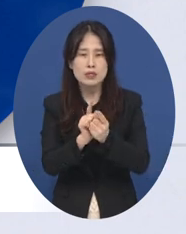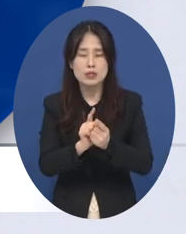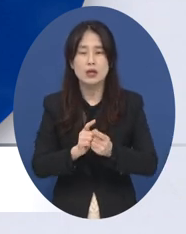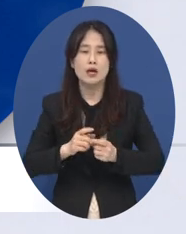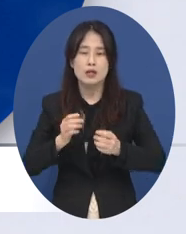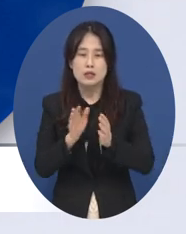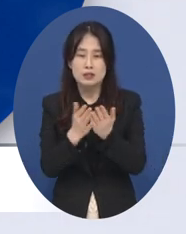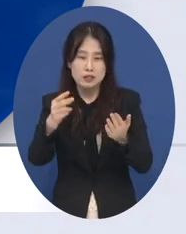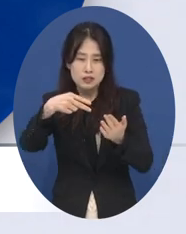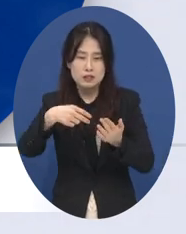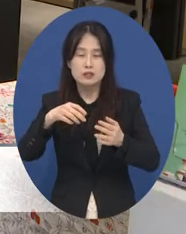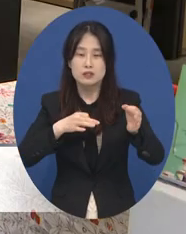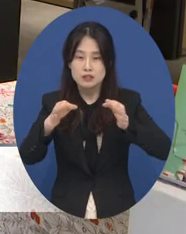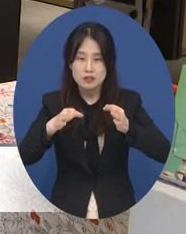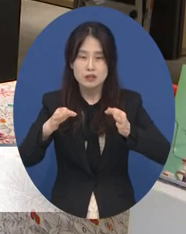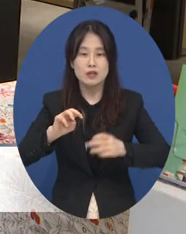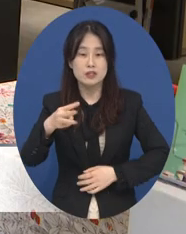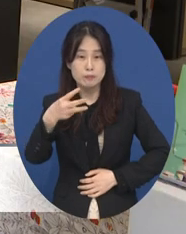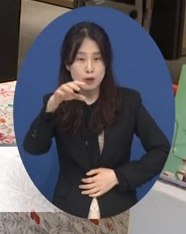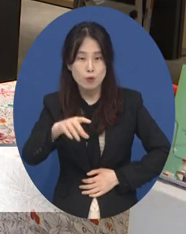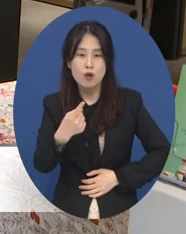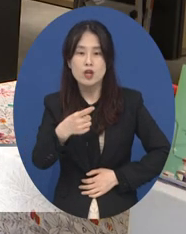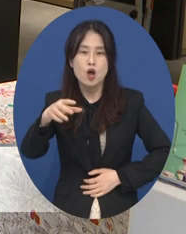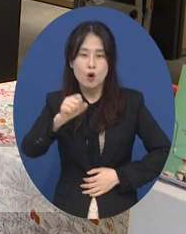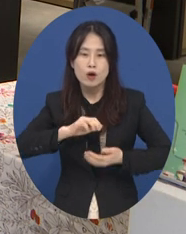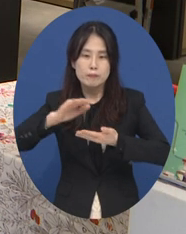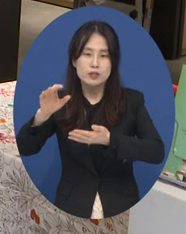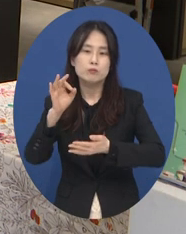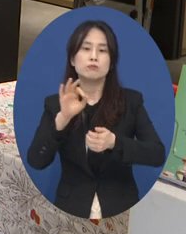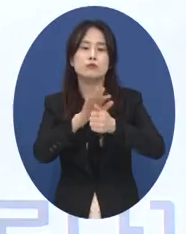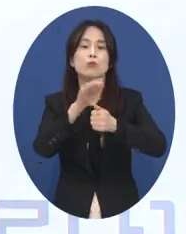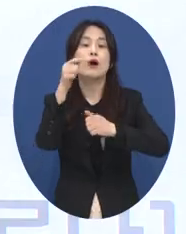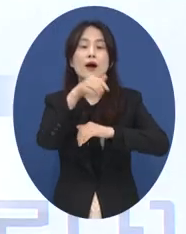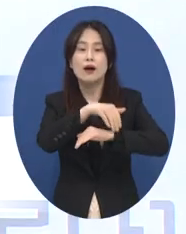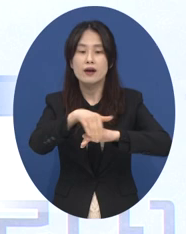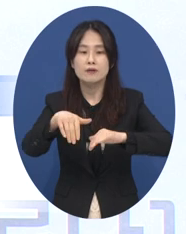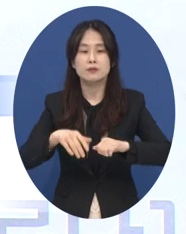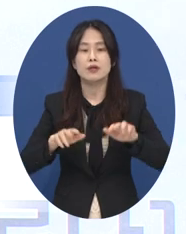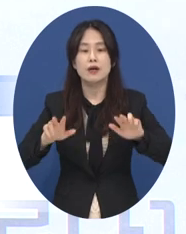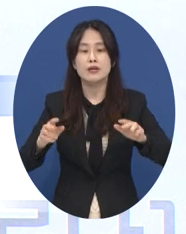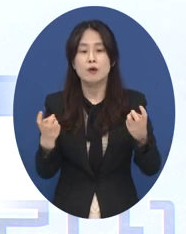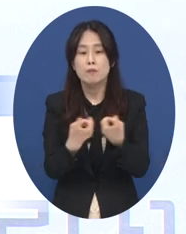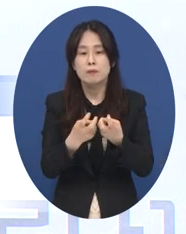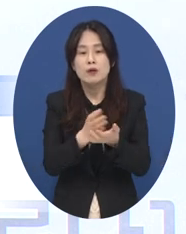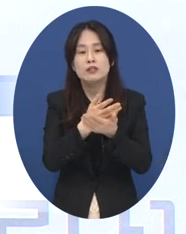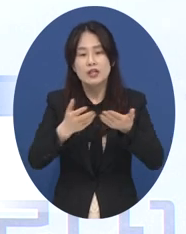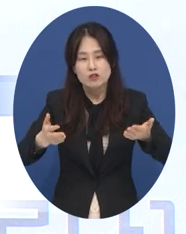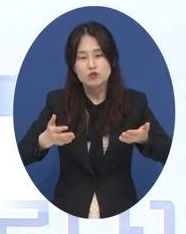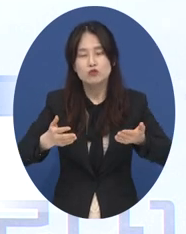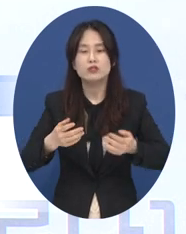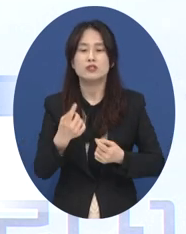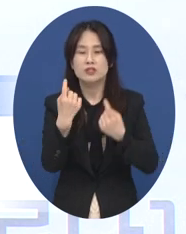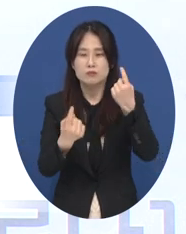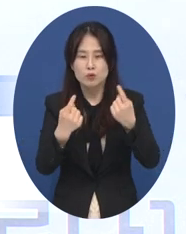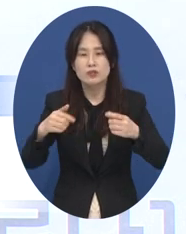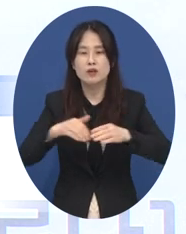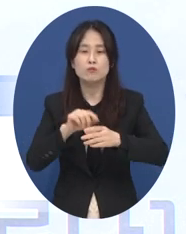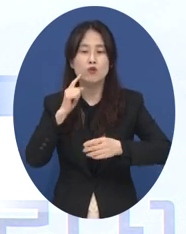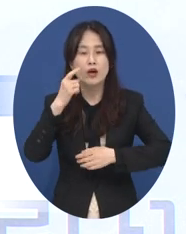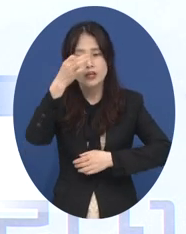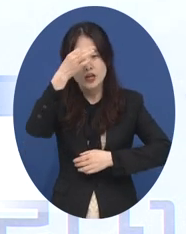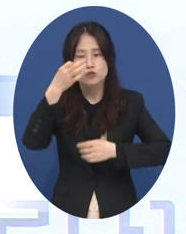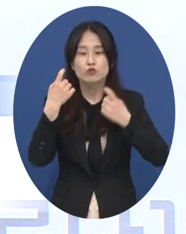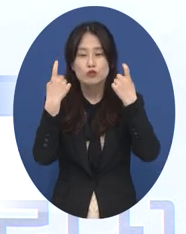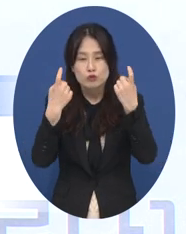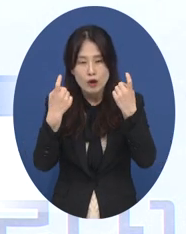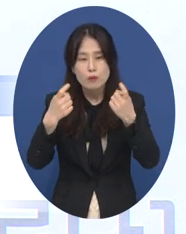지역서점 300곳엔 총 1억여 원의 배송 비용을 지원합니다. 이번 대책은 나눠주기식 접근보다는 문화예술